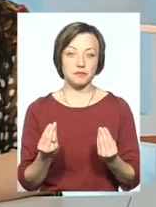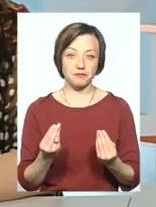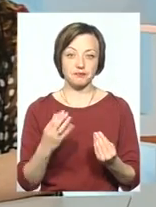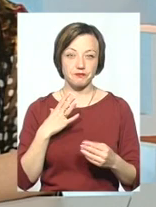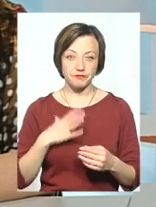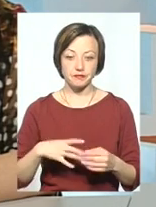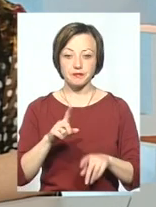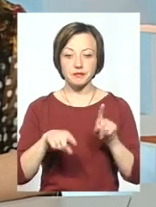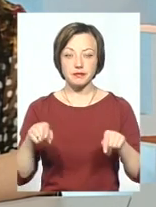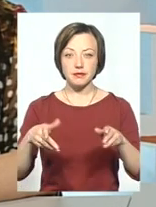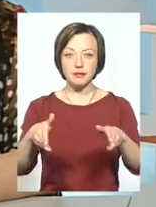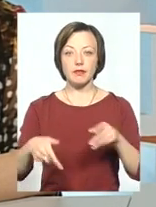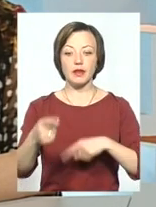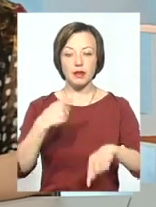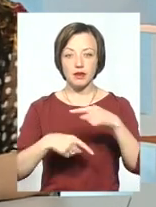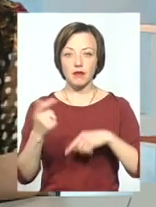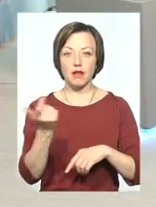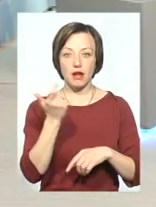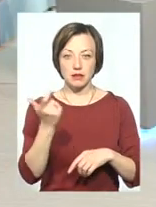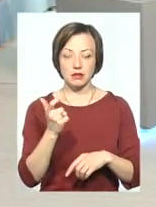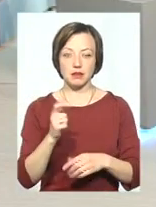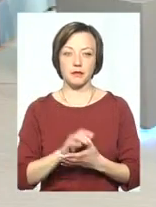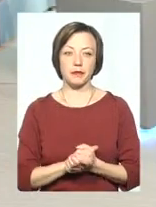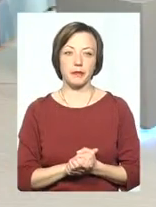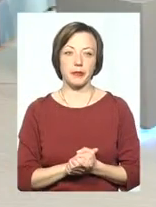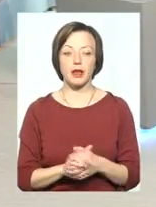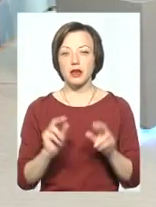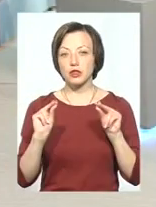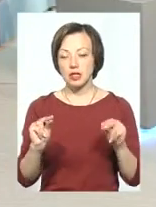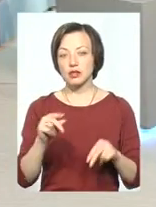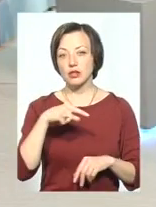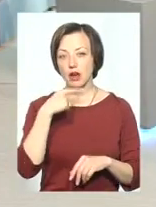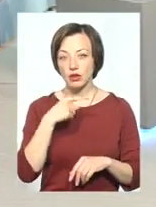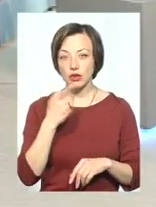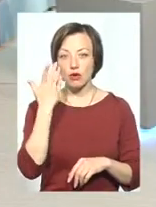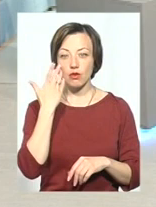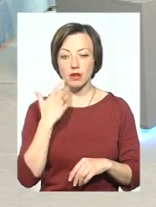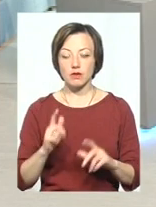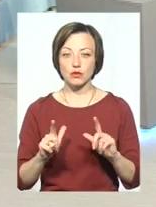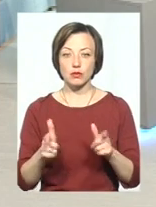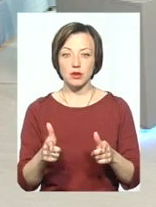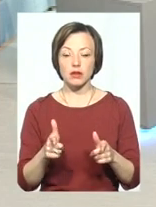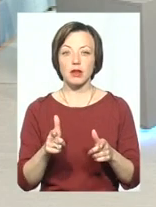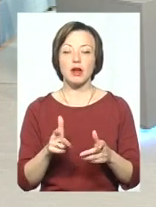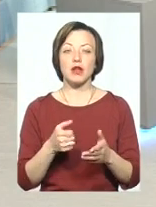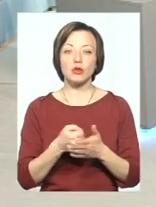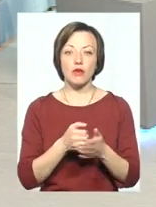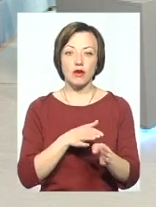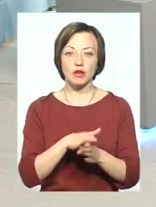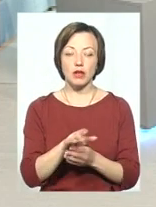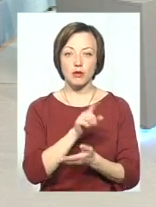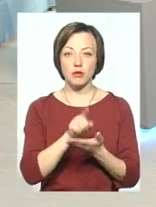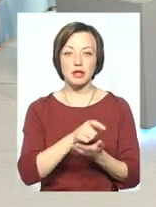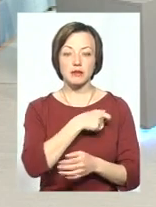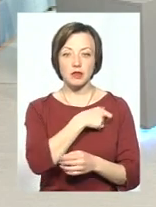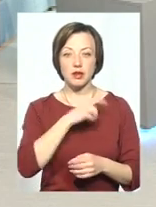ділянки вже вернулися у власність. Відверто кажучи, ми дійсно як тільки вступили у до виконання обов'язків